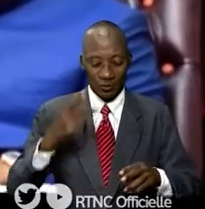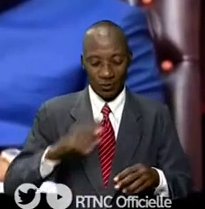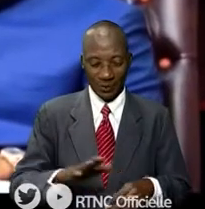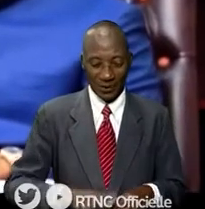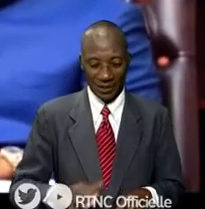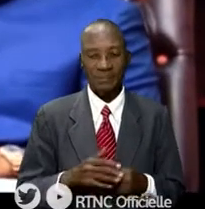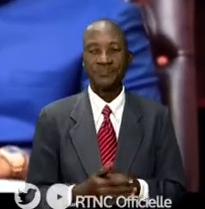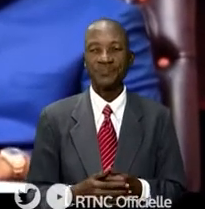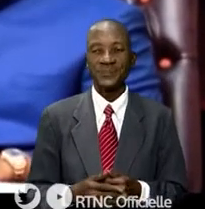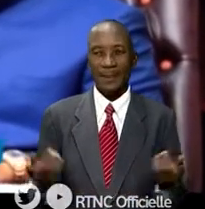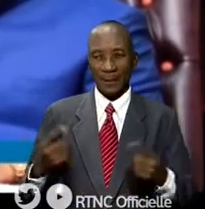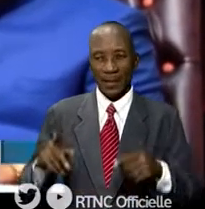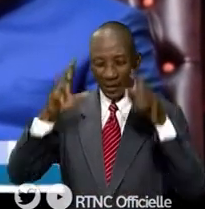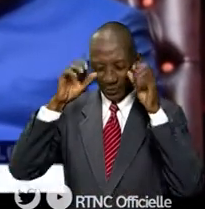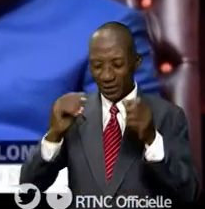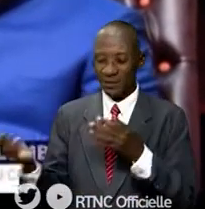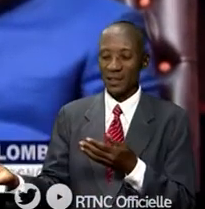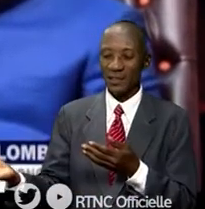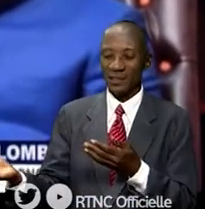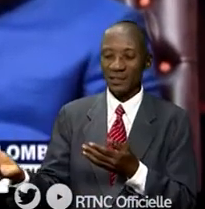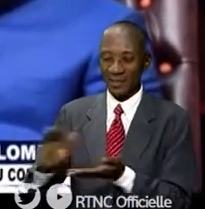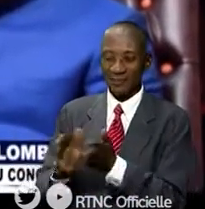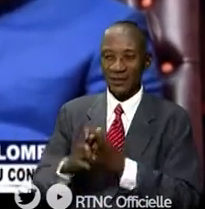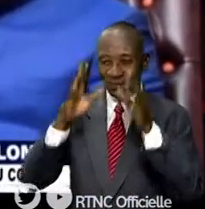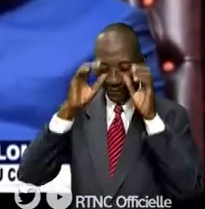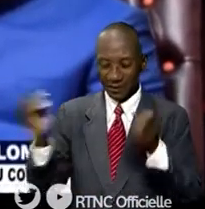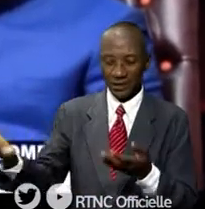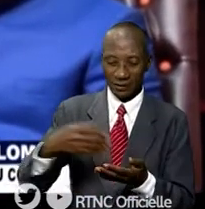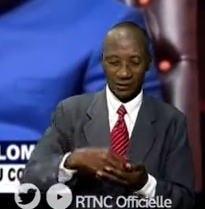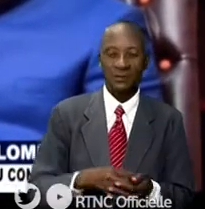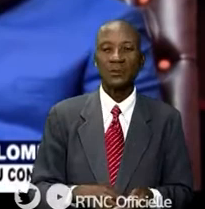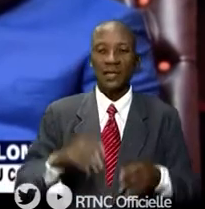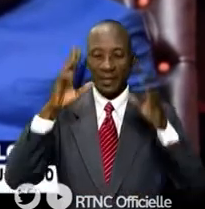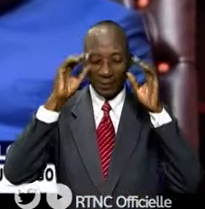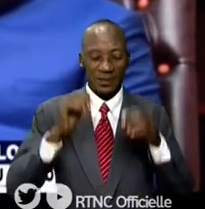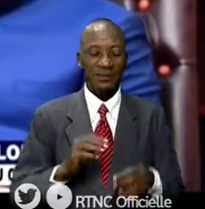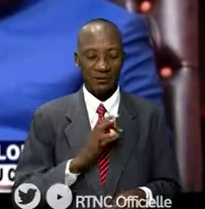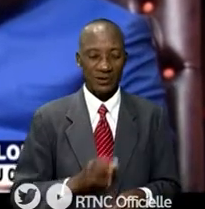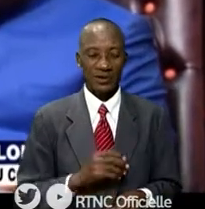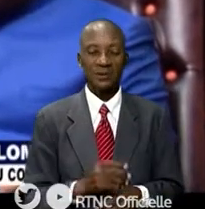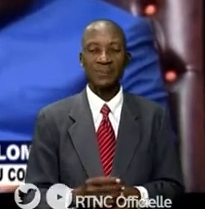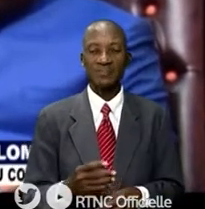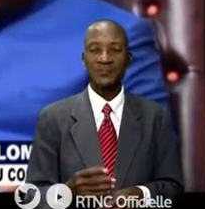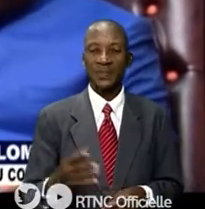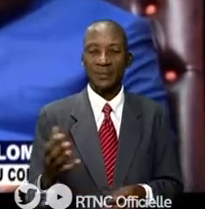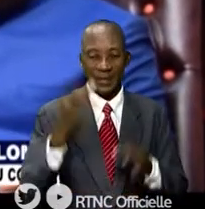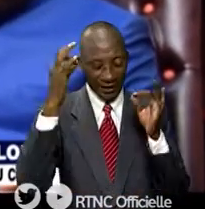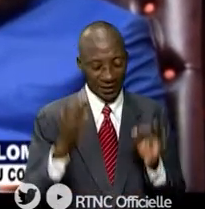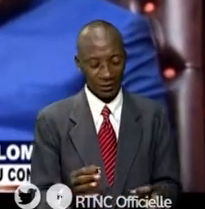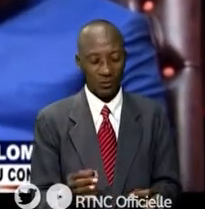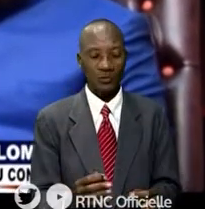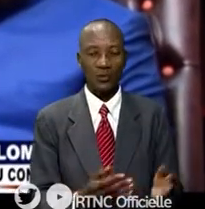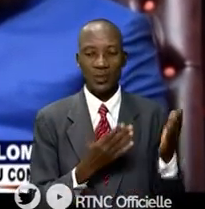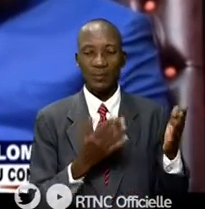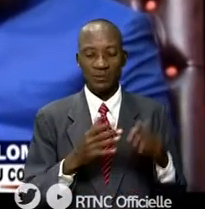à la présidence de la République l'année dernière, j'avais pris entre autres engagement prioritaire